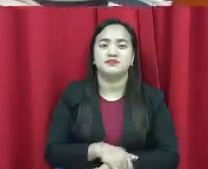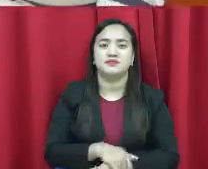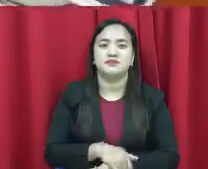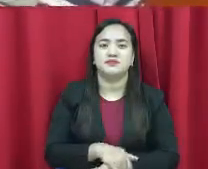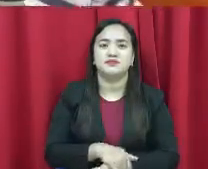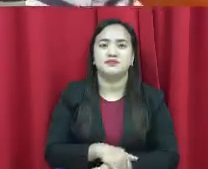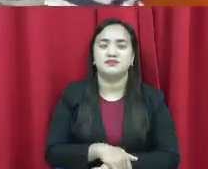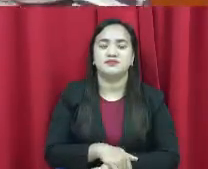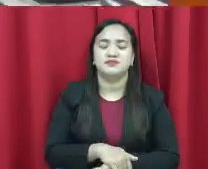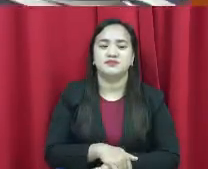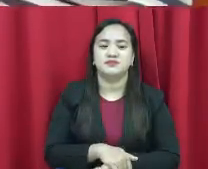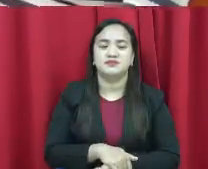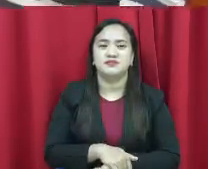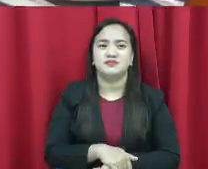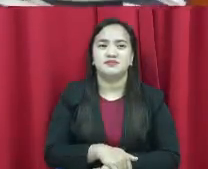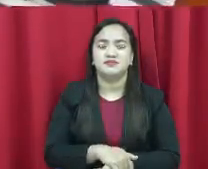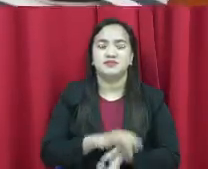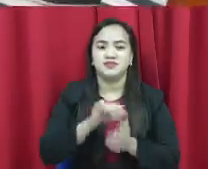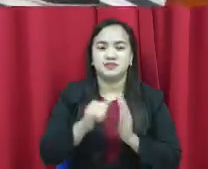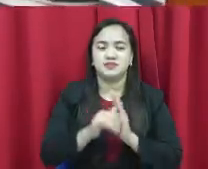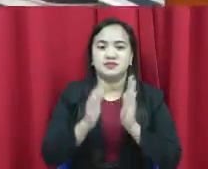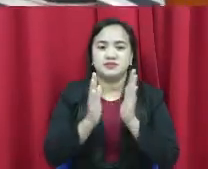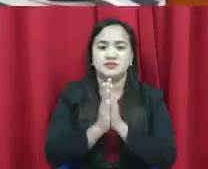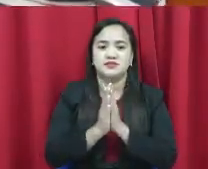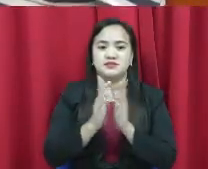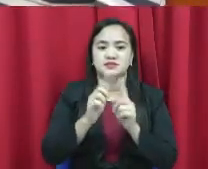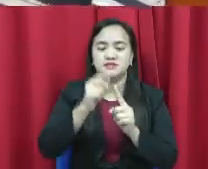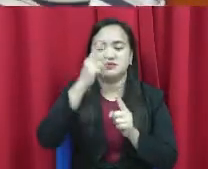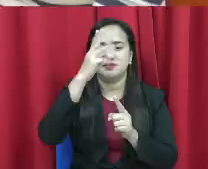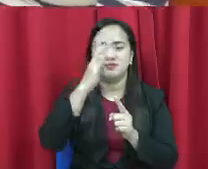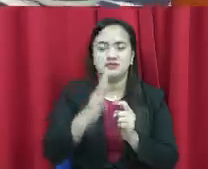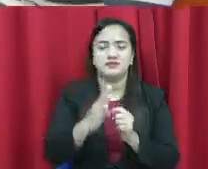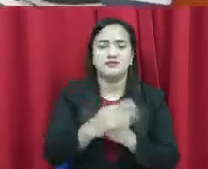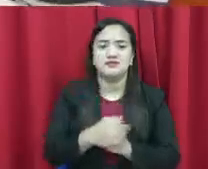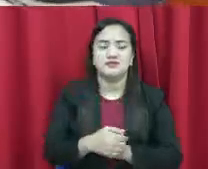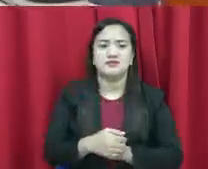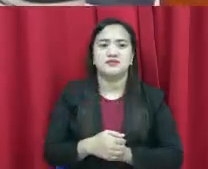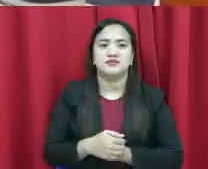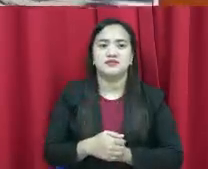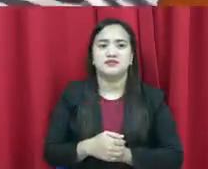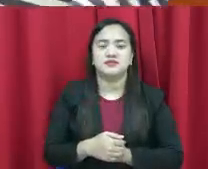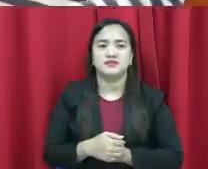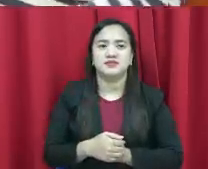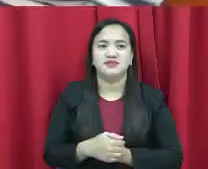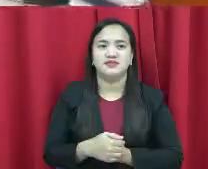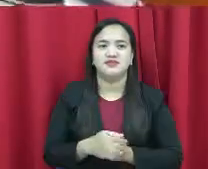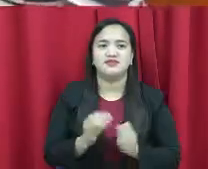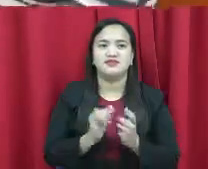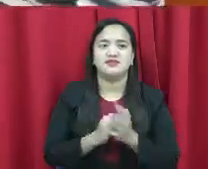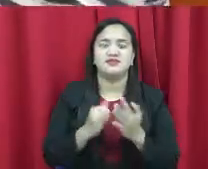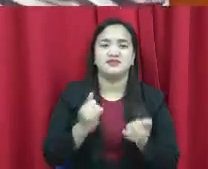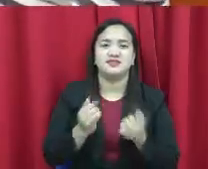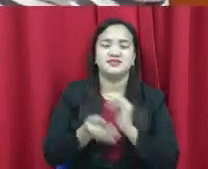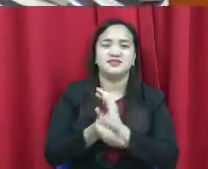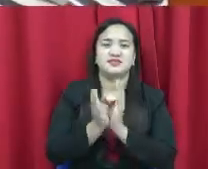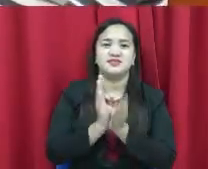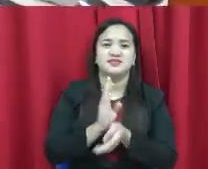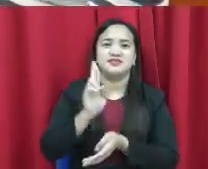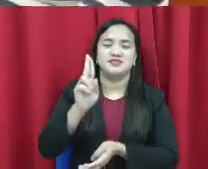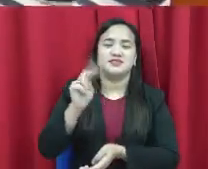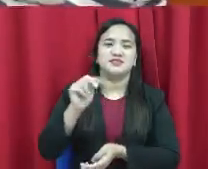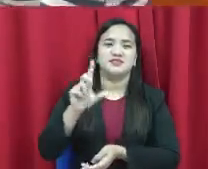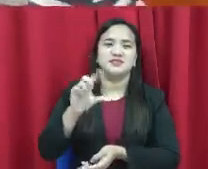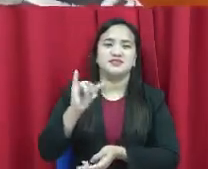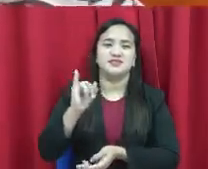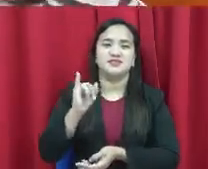St ipag-pray na natin to pagpray na natin dapat rin yan naku mag-gain